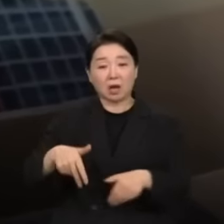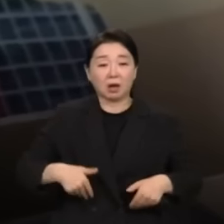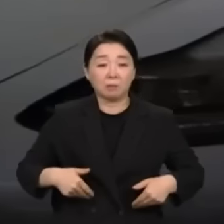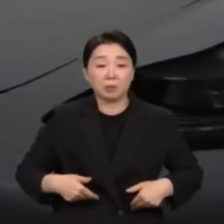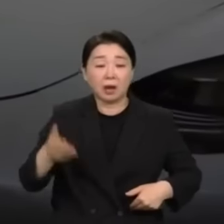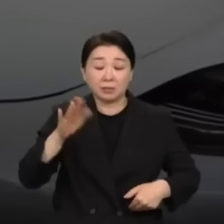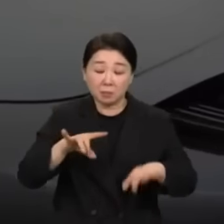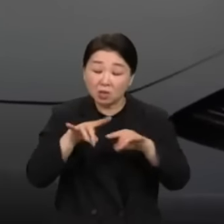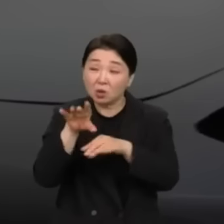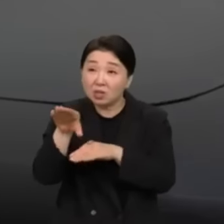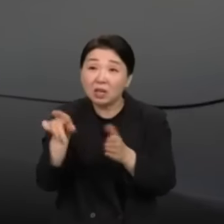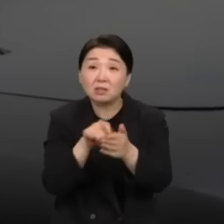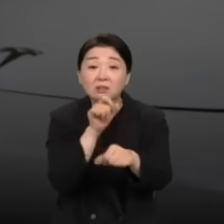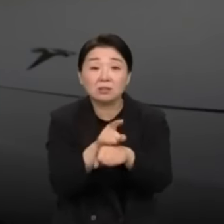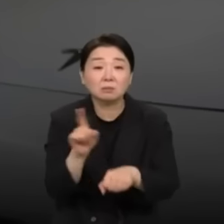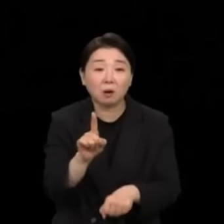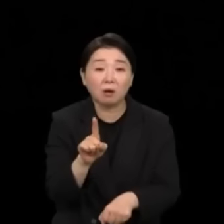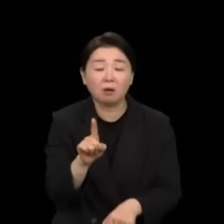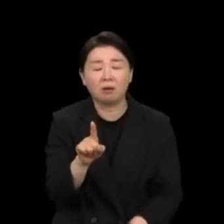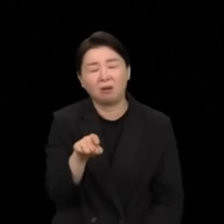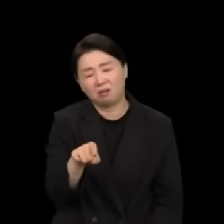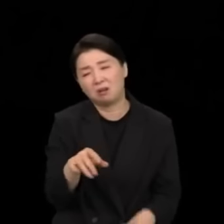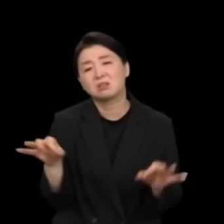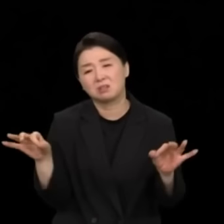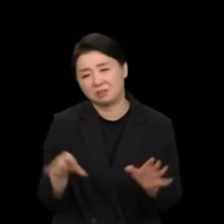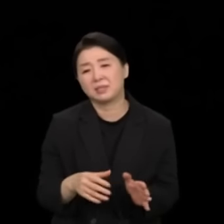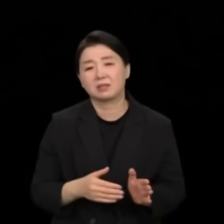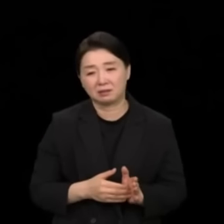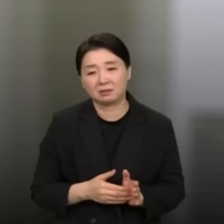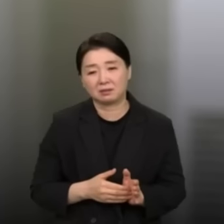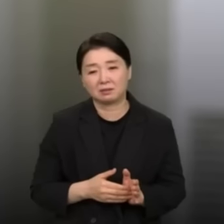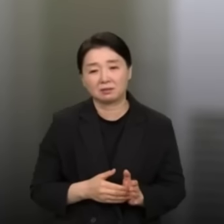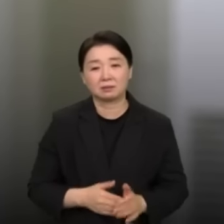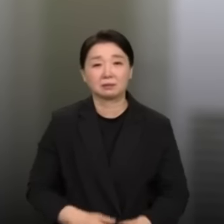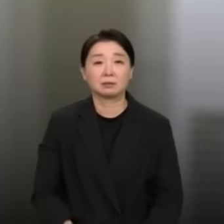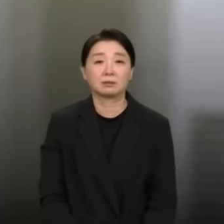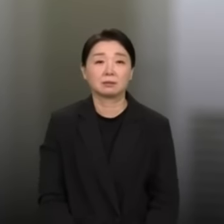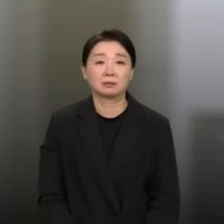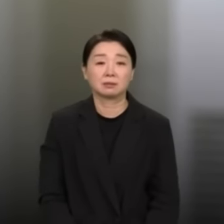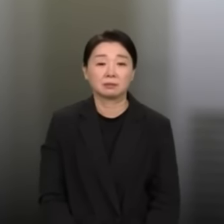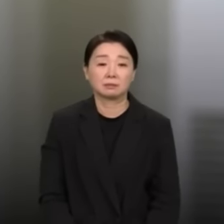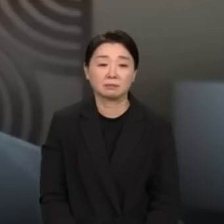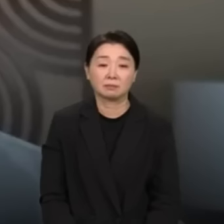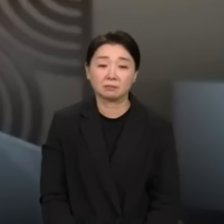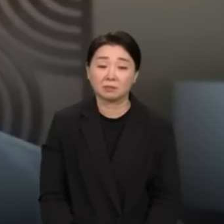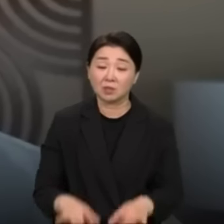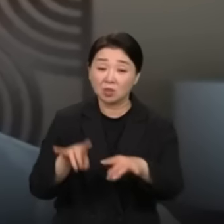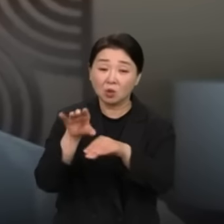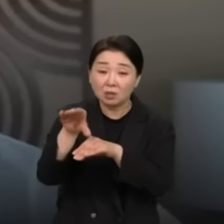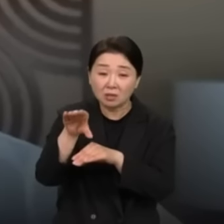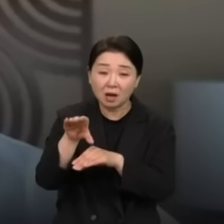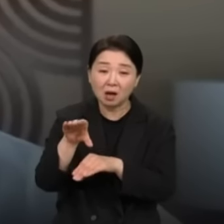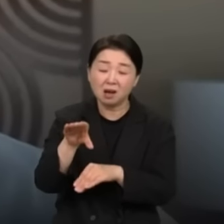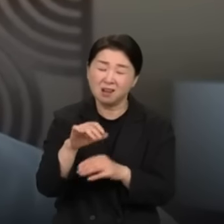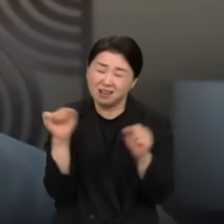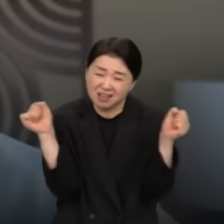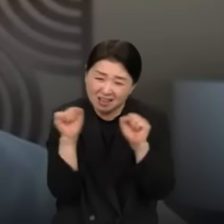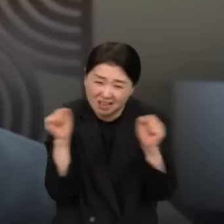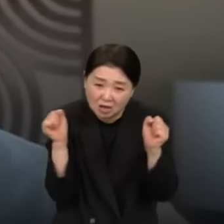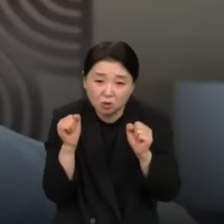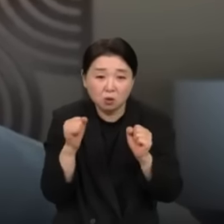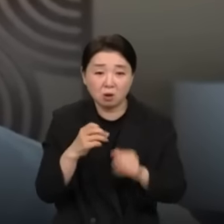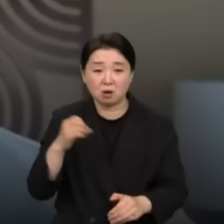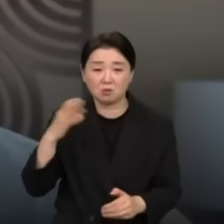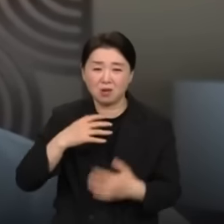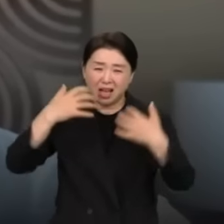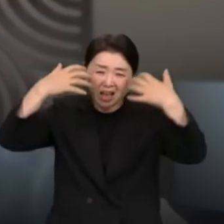하지만 전기차의 특성상 어디까지나 임시 방편일 수밖에 없습니다. Electric cars don't enjoy really really cold weather